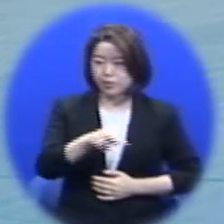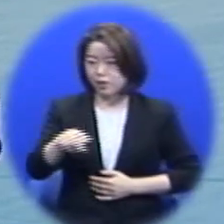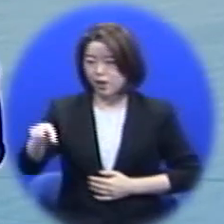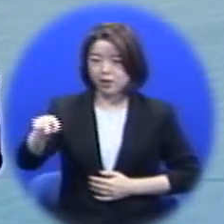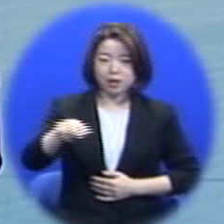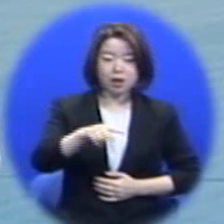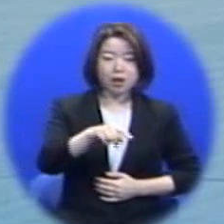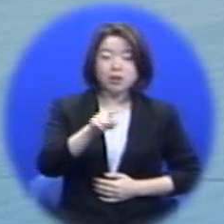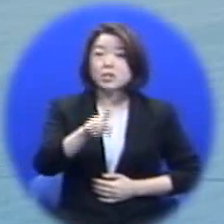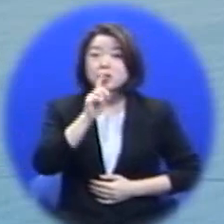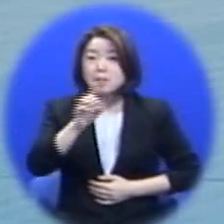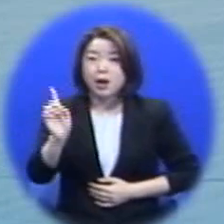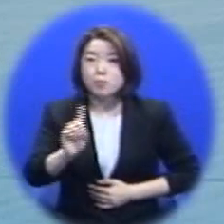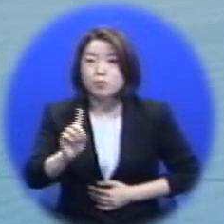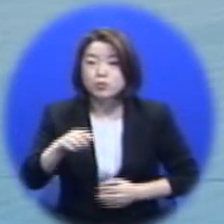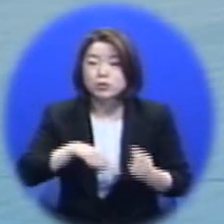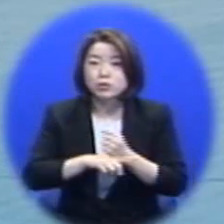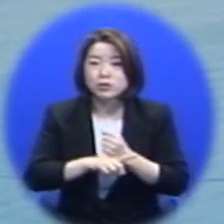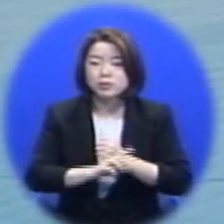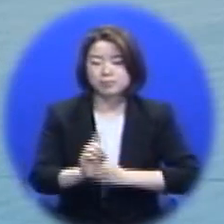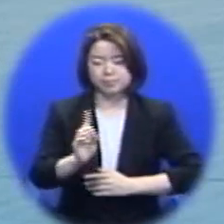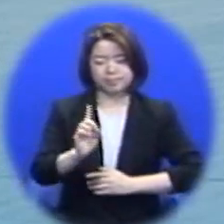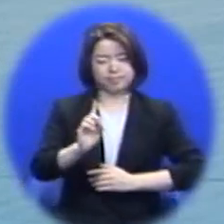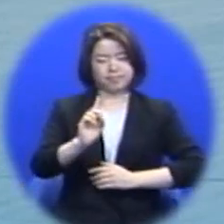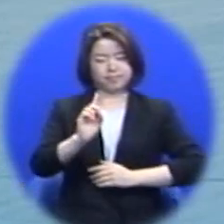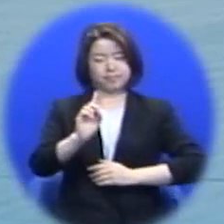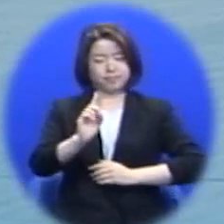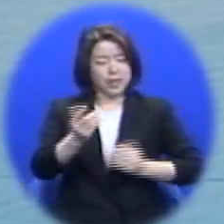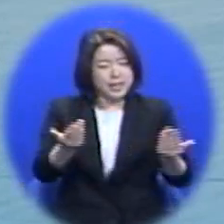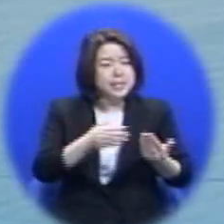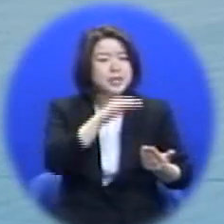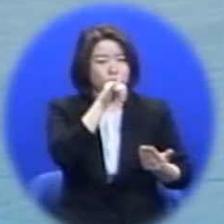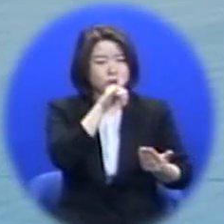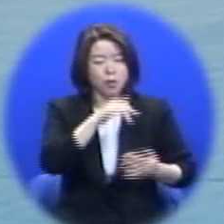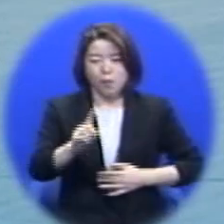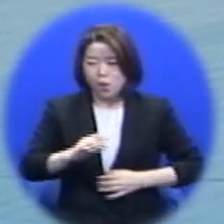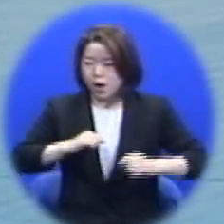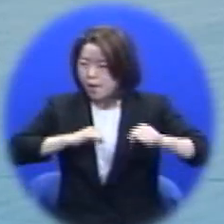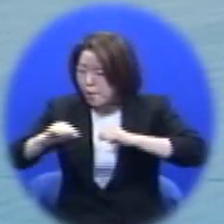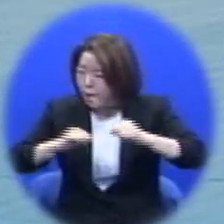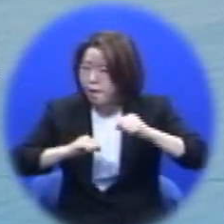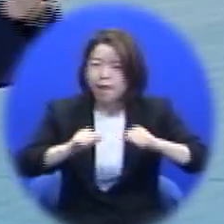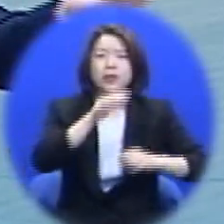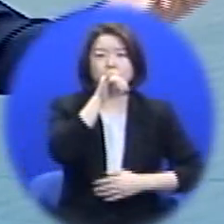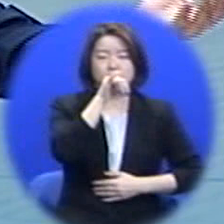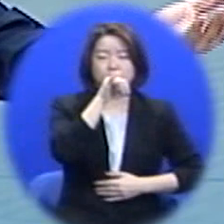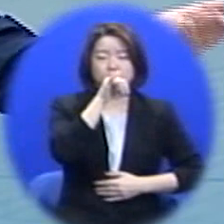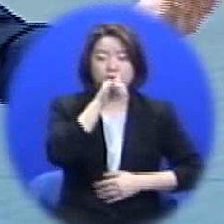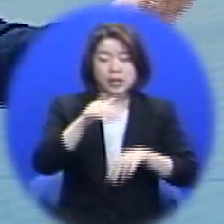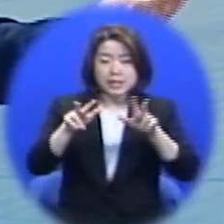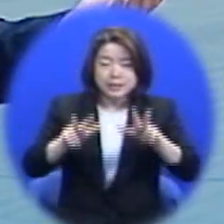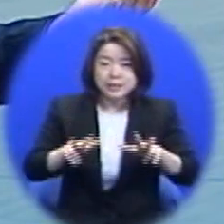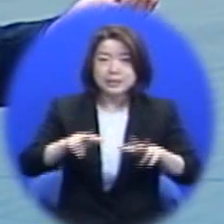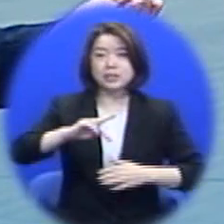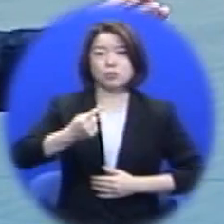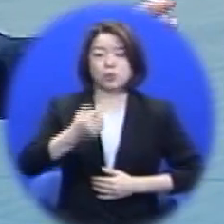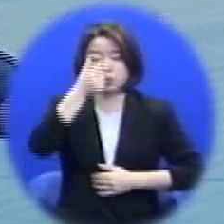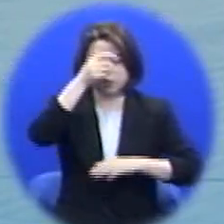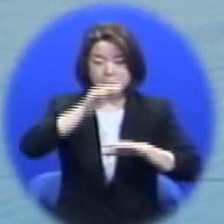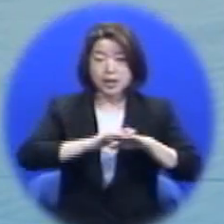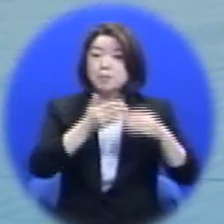말은 예수님은 무언가 일하시는 분이라는, 주님은 무언가 역사하시는 분이라는 것입니다. 지금도 우리가 예배드릴